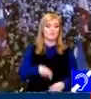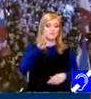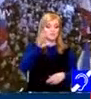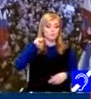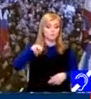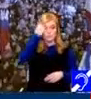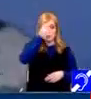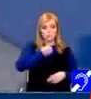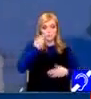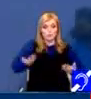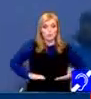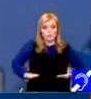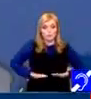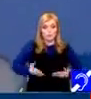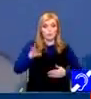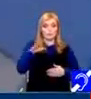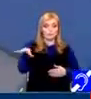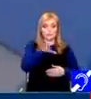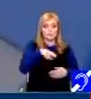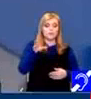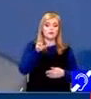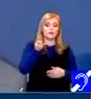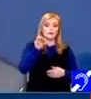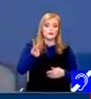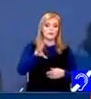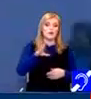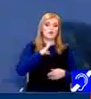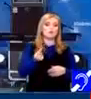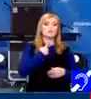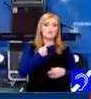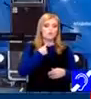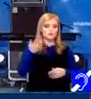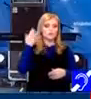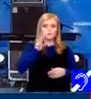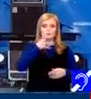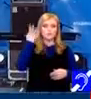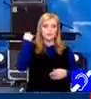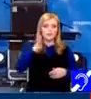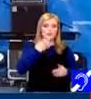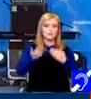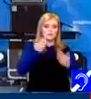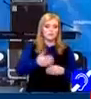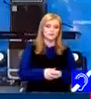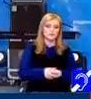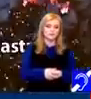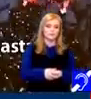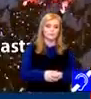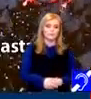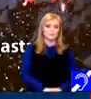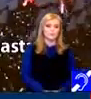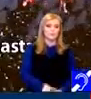Vladimir Putin le-a mulțumit locuitorilor din Crimeea anexată de Rusia pentru votul de la referendumul de acum 4 ani, pe care l-a numit un act